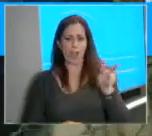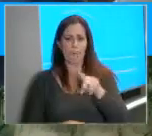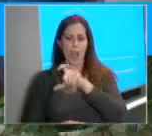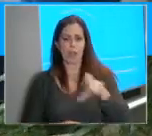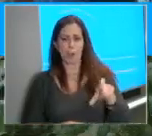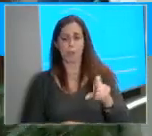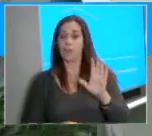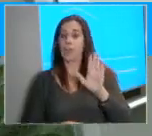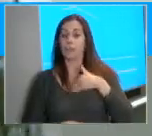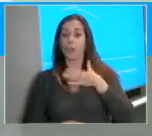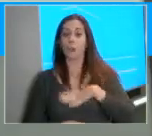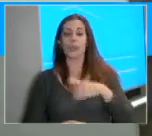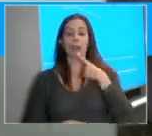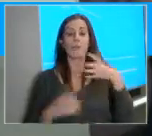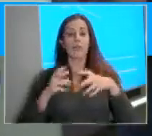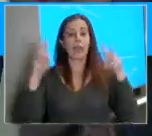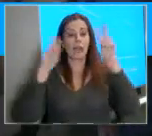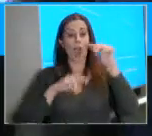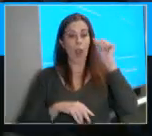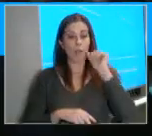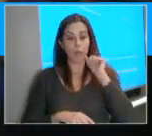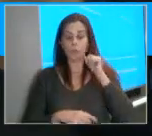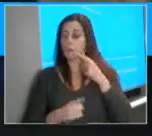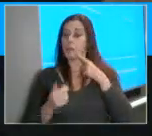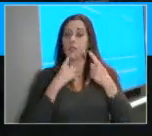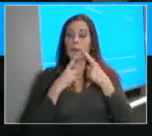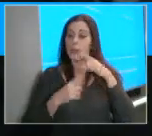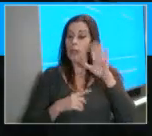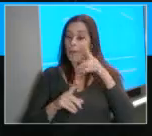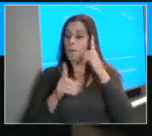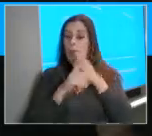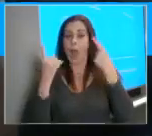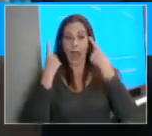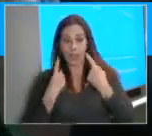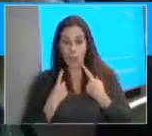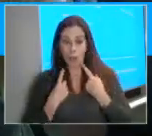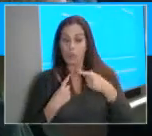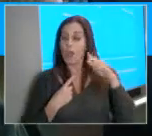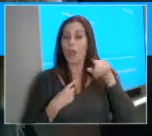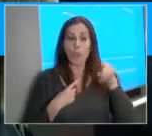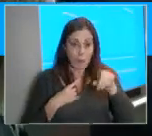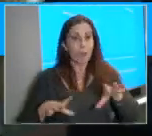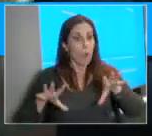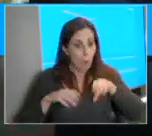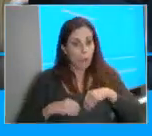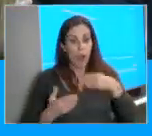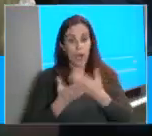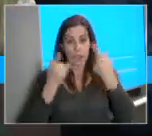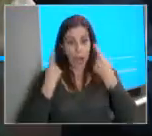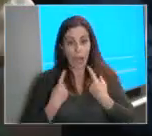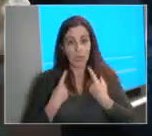לך שמפלגת כחול לבן ניהלה מסע ומתן גם מול המפלגות החרדיות, וגם היא הייתה מוכנה להציע